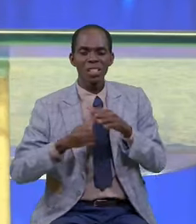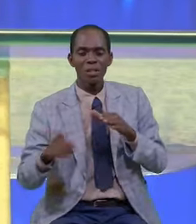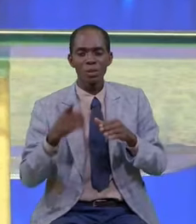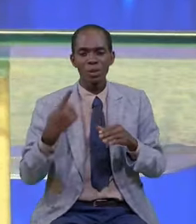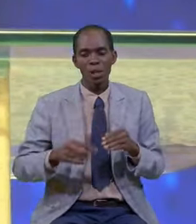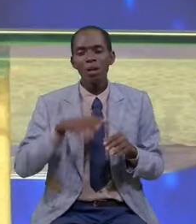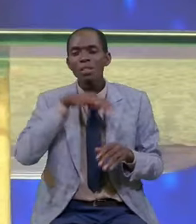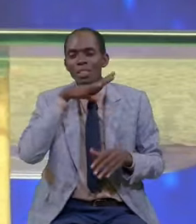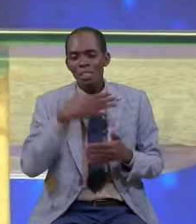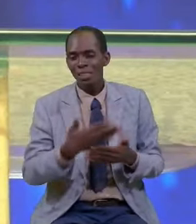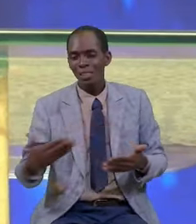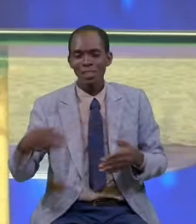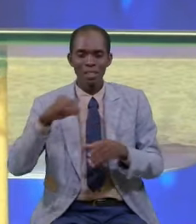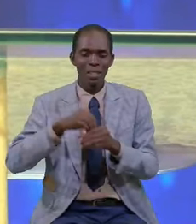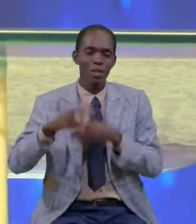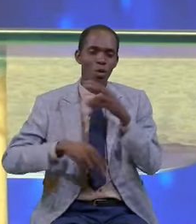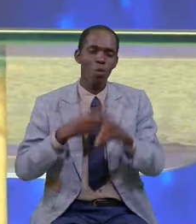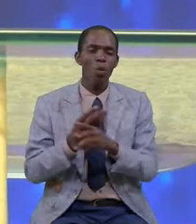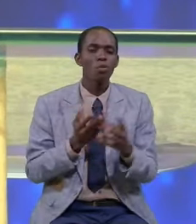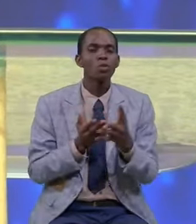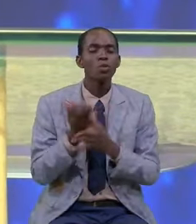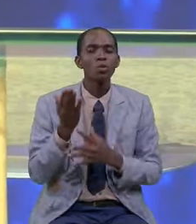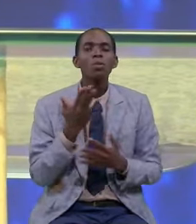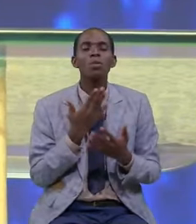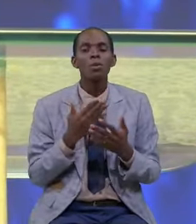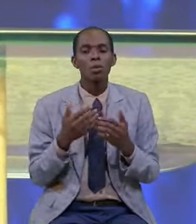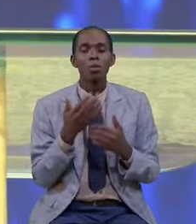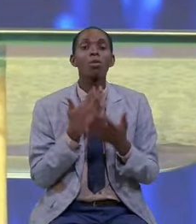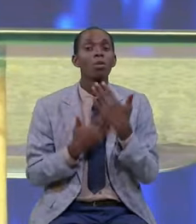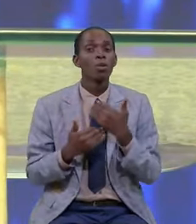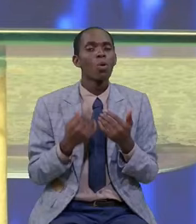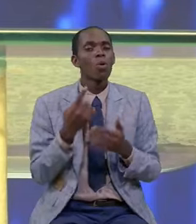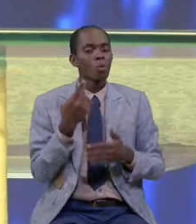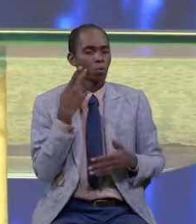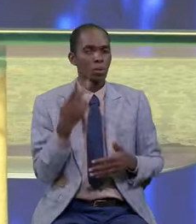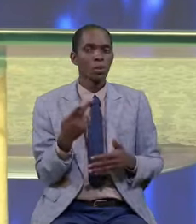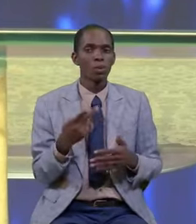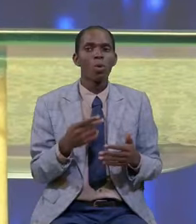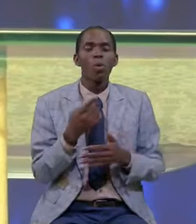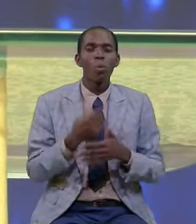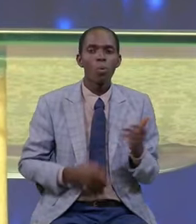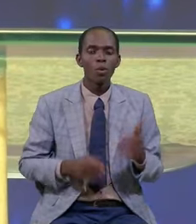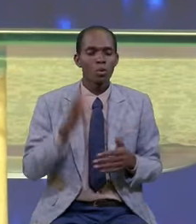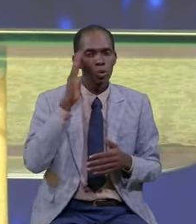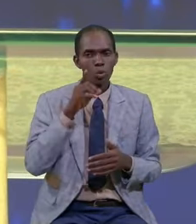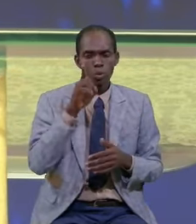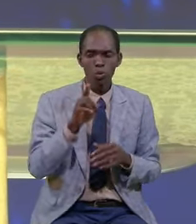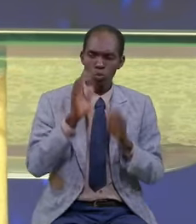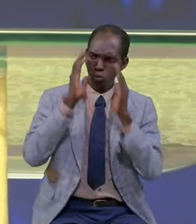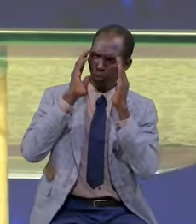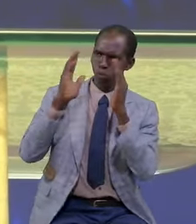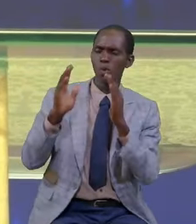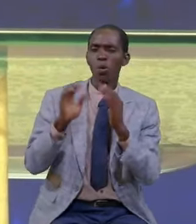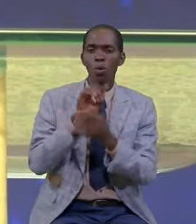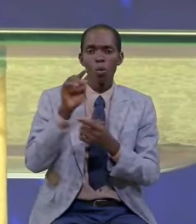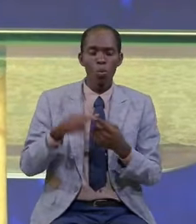existe dans le monde par la convoitise. Quelle attitude devez-vous avoir ce soir quand le Dieu Tout-Puissant vous